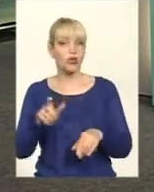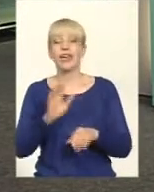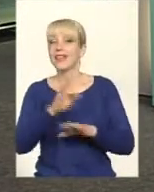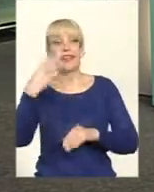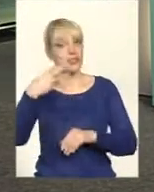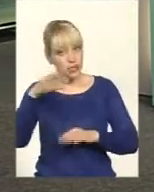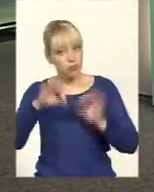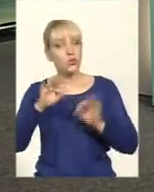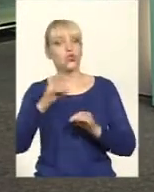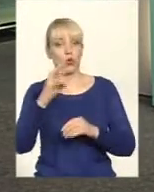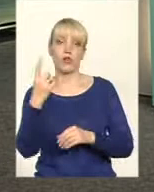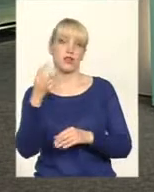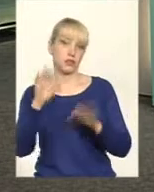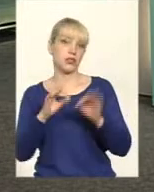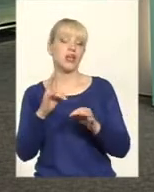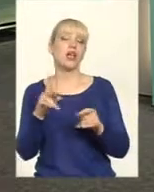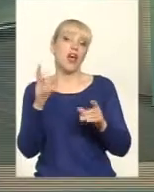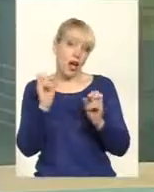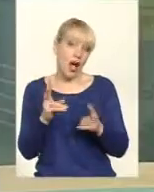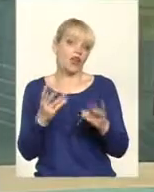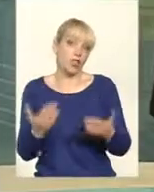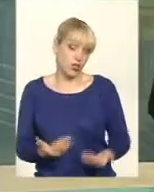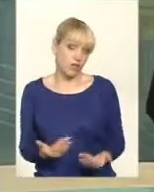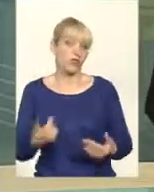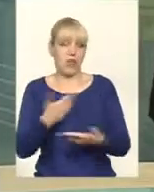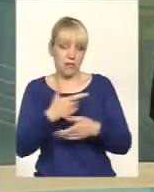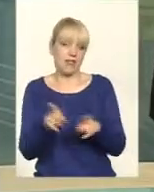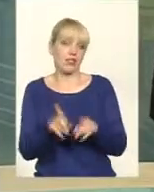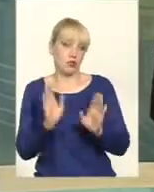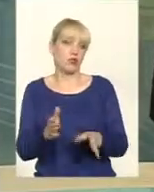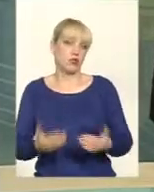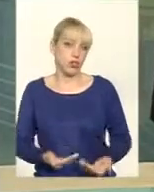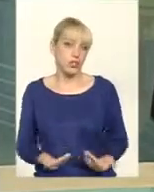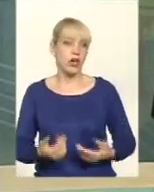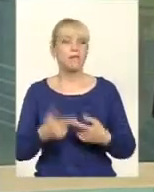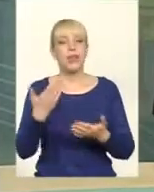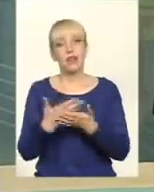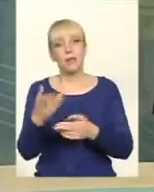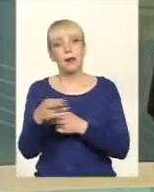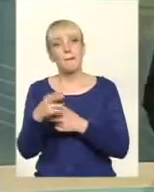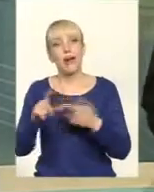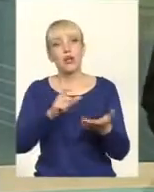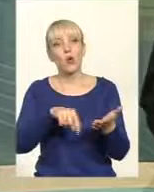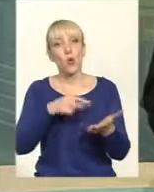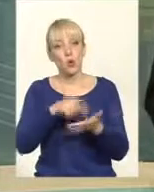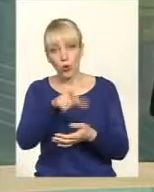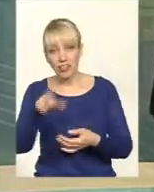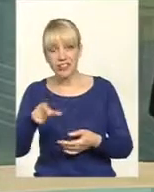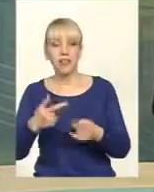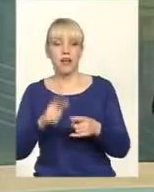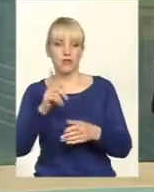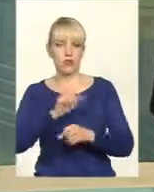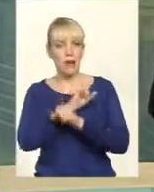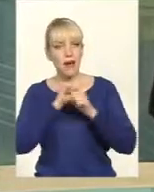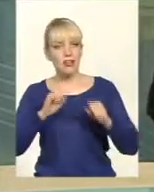не менее, они же как-то живут, и мы как-то будем жить. Скажіть, будь ласка, але ці люди, от маріупольці, наприклад, вони вже стали